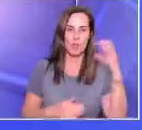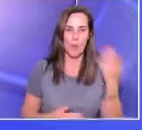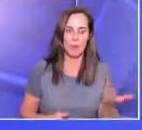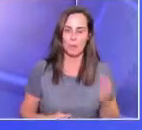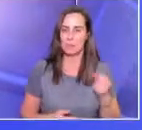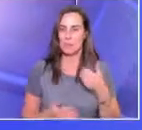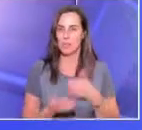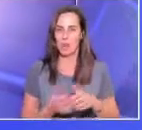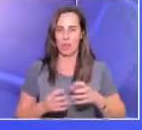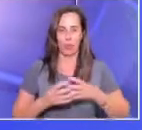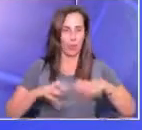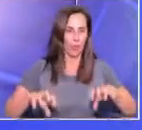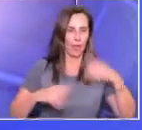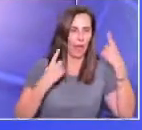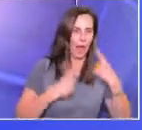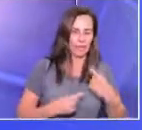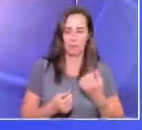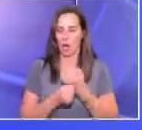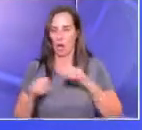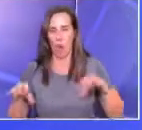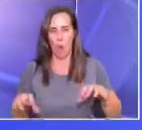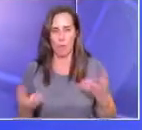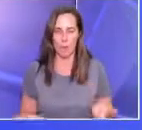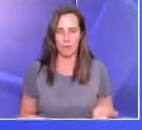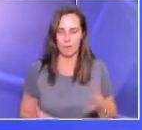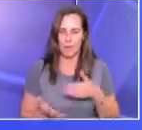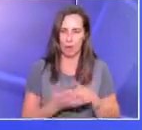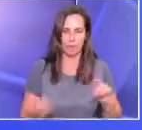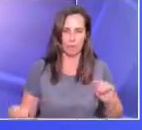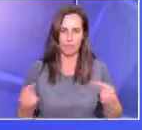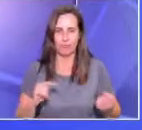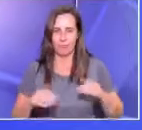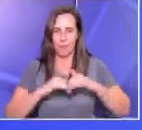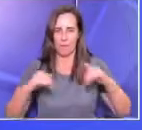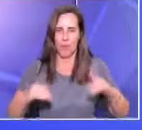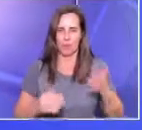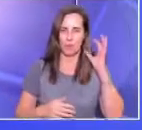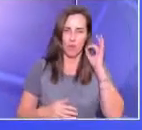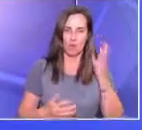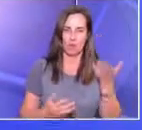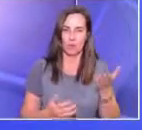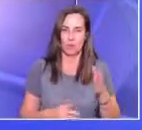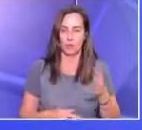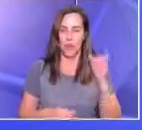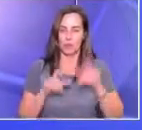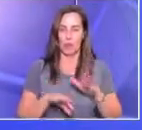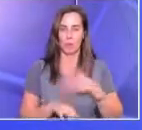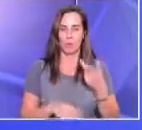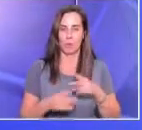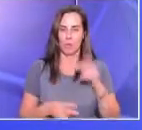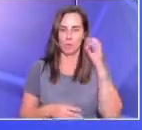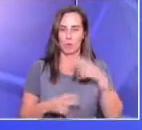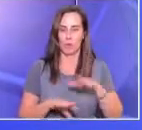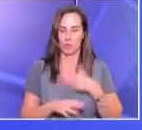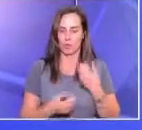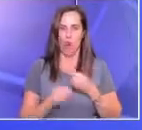אם ימשיך השסע בין חרדים לבין לא חרדים, אם ימשיכו להיות רחובות מופרדים, אם נשים ימשיכו להרגיש שהן לא יכולות להסתובב